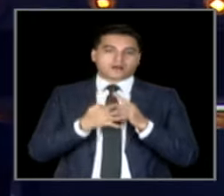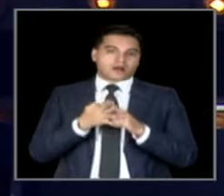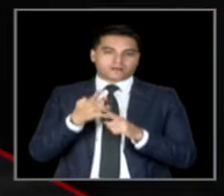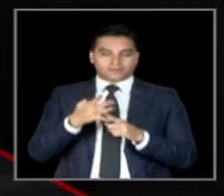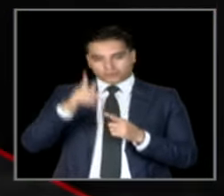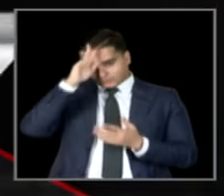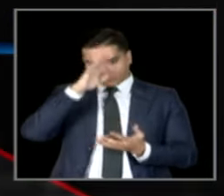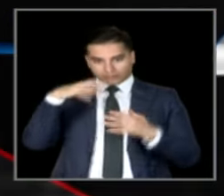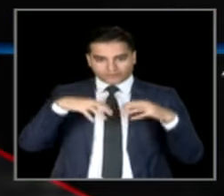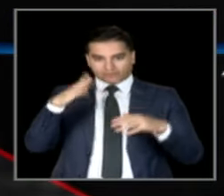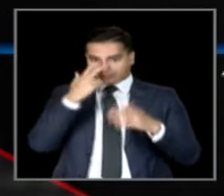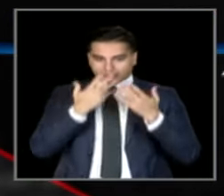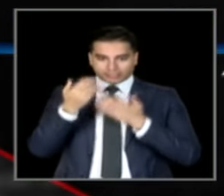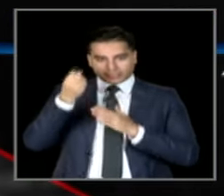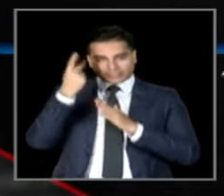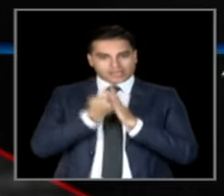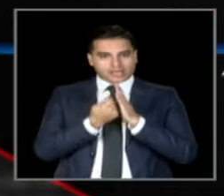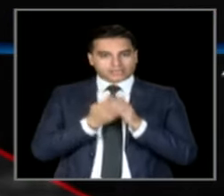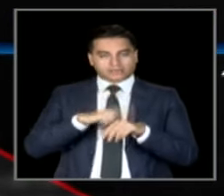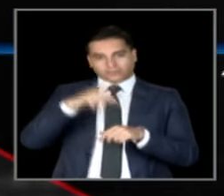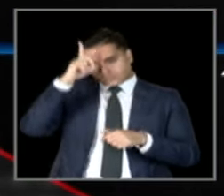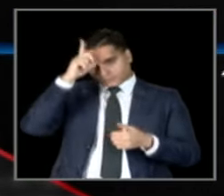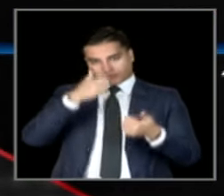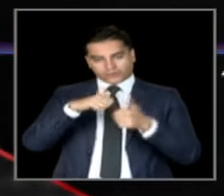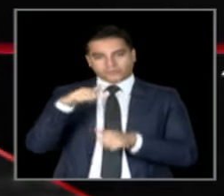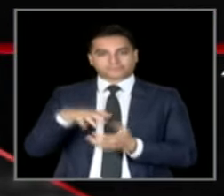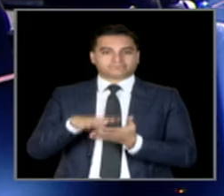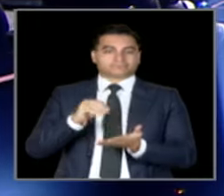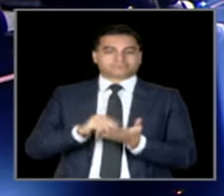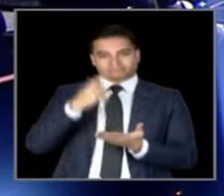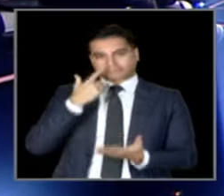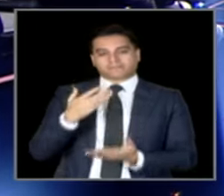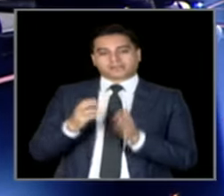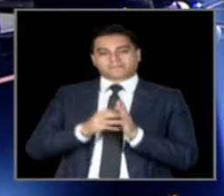العلم 4 أجزاء، جغرافيا، تاريخ، أدب، وعلوم.